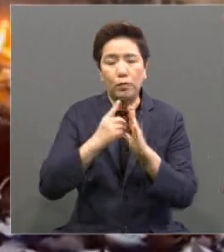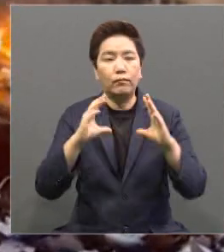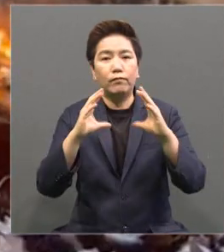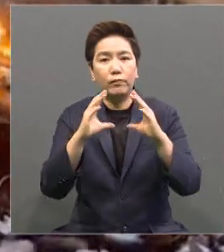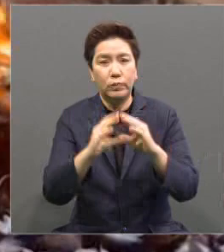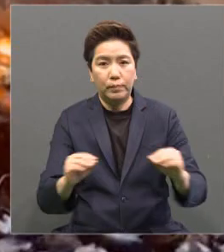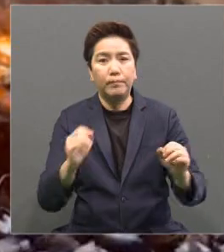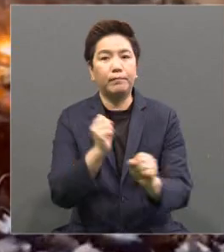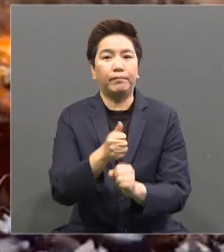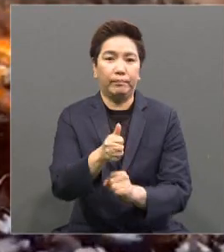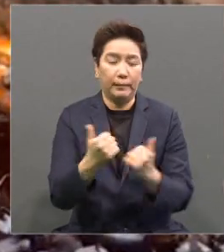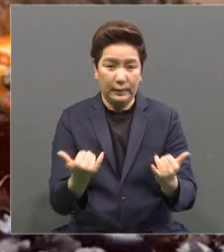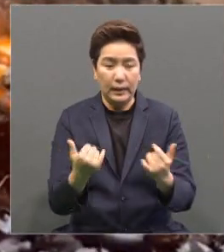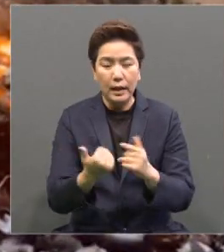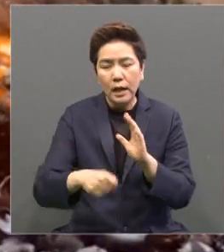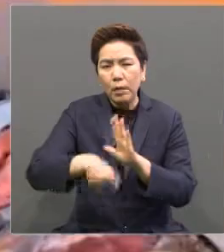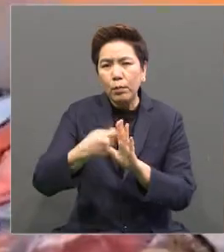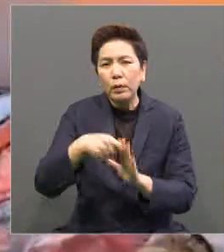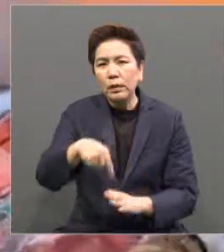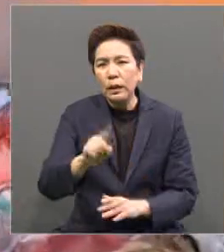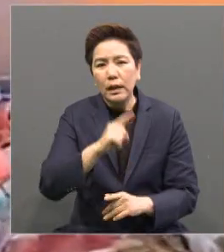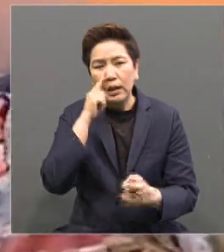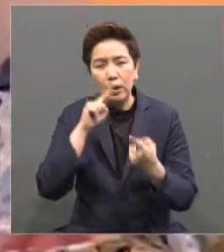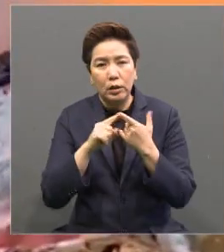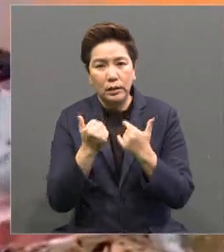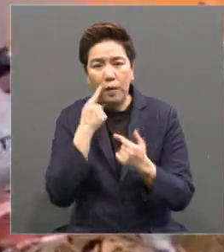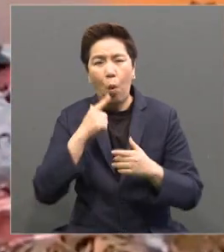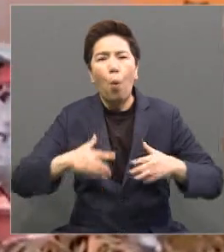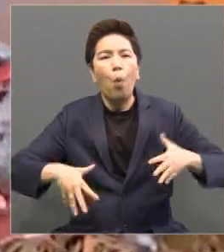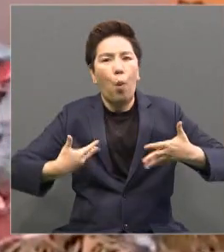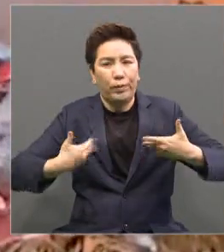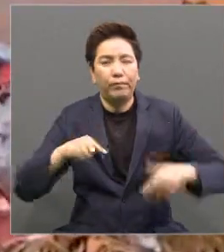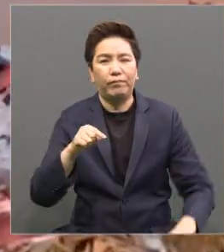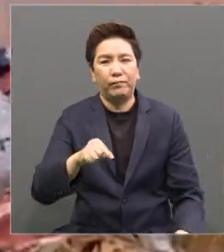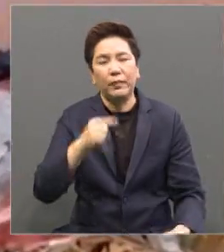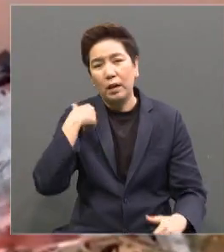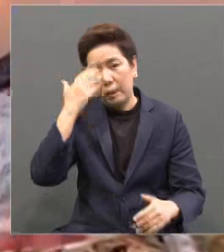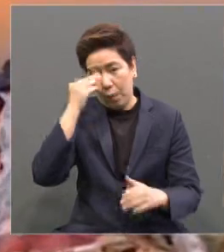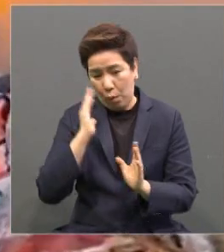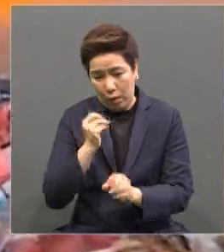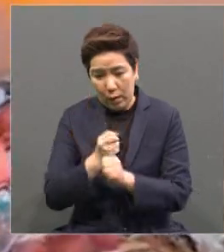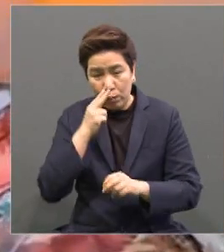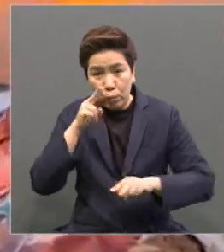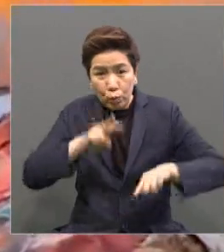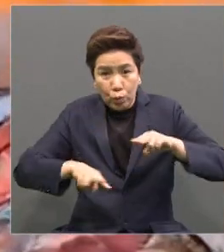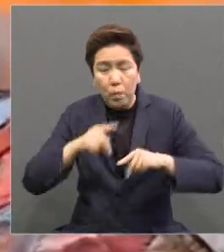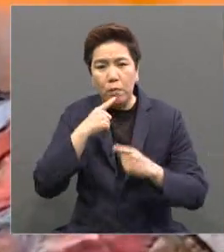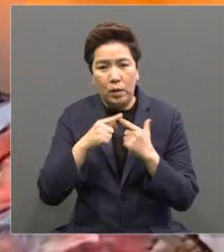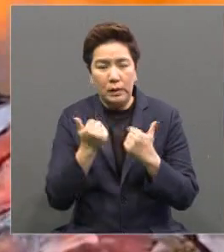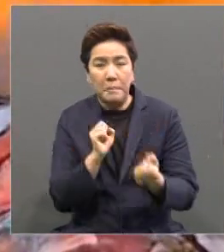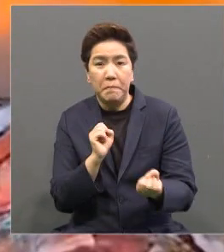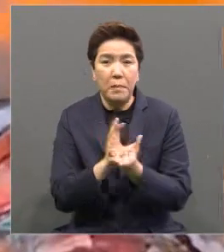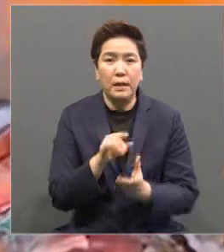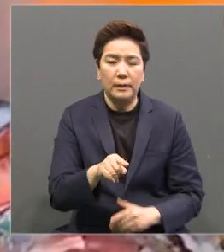งสงบลงได้ค่ะส่วนสาเหตุครั้งนี้นะคาดว่าน่าจะเกิดจากอากาศที่ร้อนจัดค่ะซึ่งพนักงานดูแลบ่อขยะก็บอกว่าตอนเกิดเห